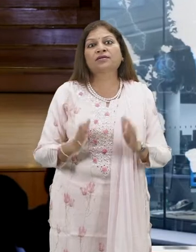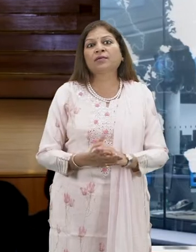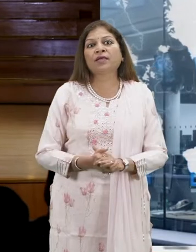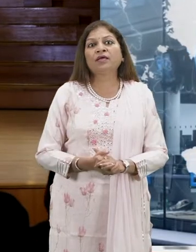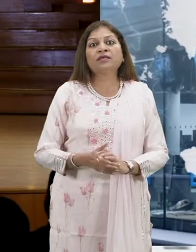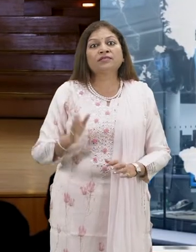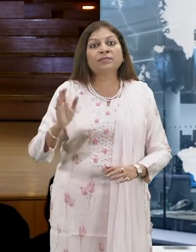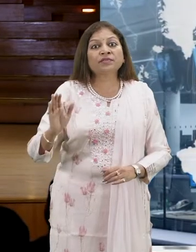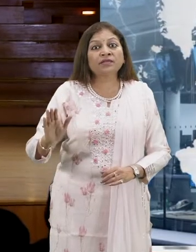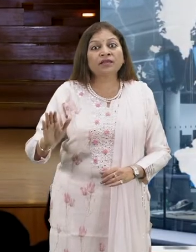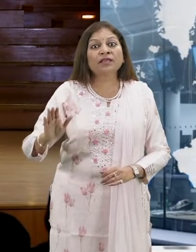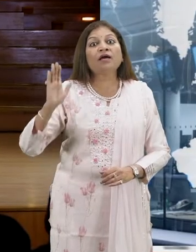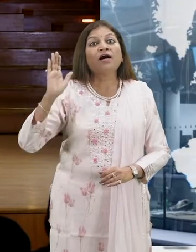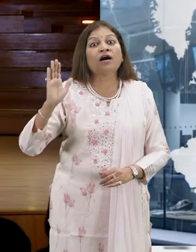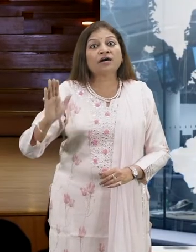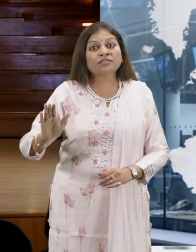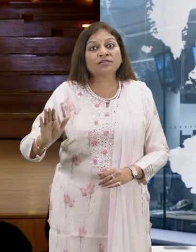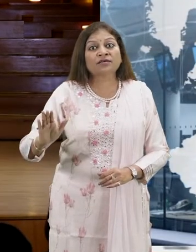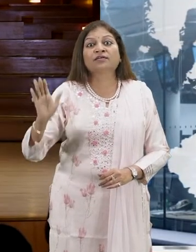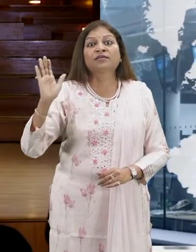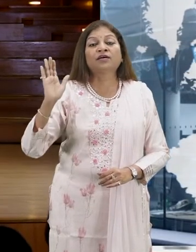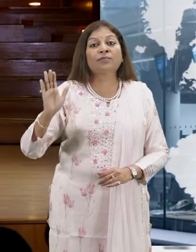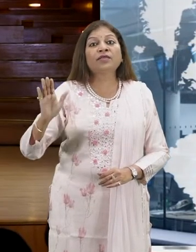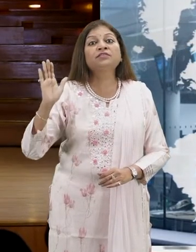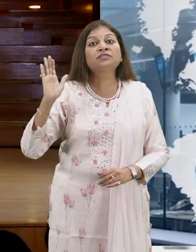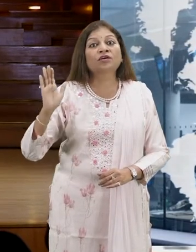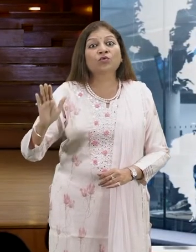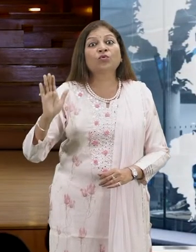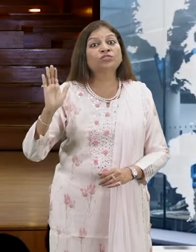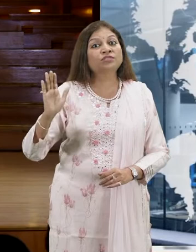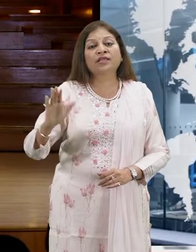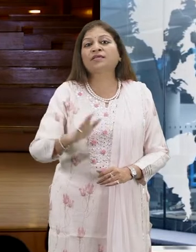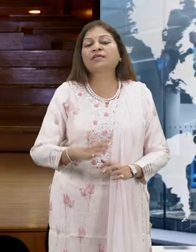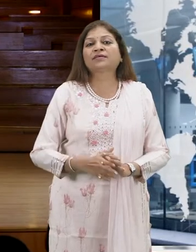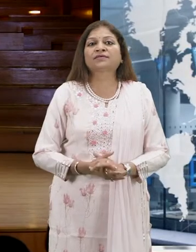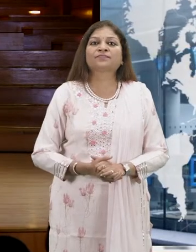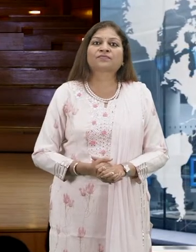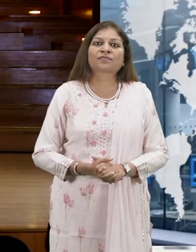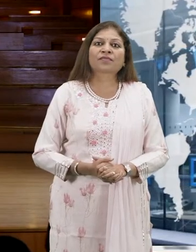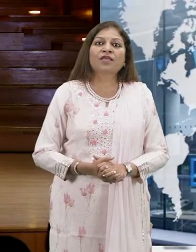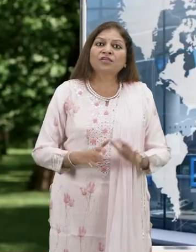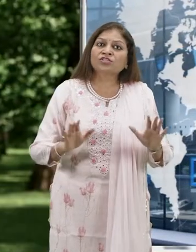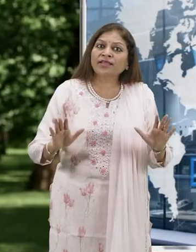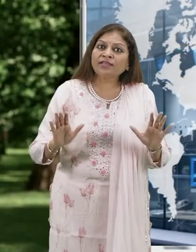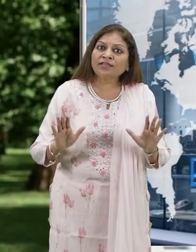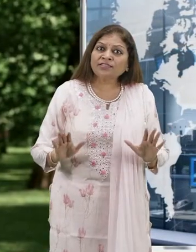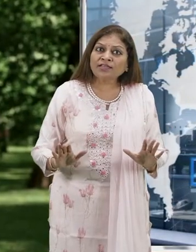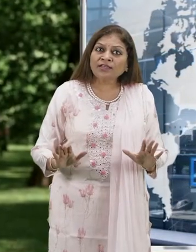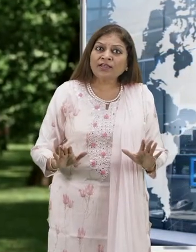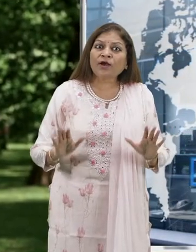व्यक्त करने में दिमित्री ने आज तक कभी संकोच नहीं किया था।